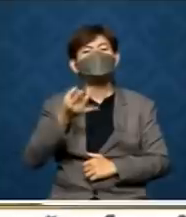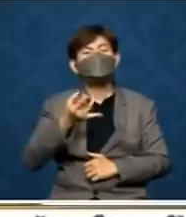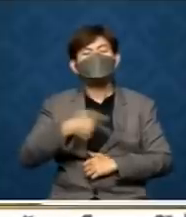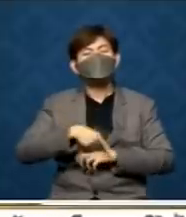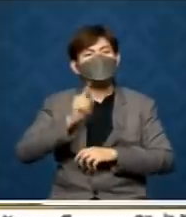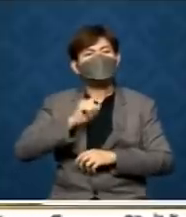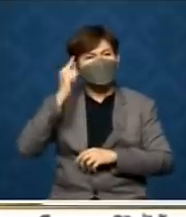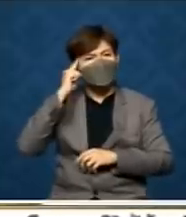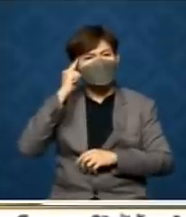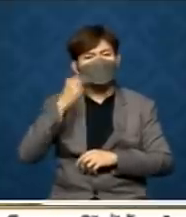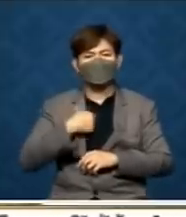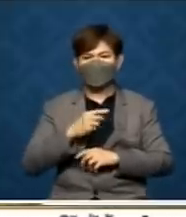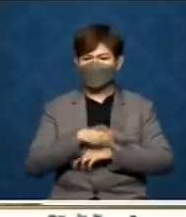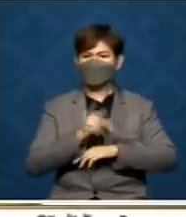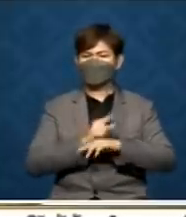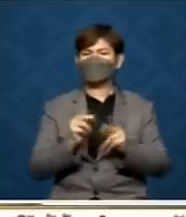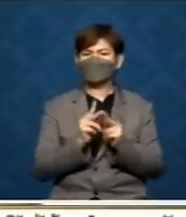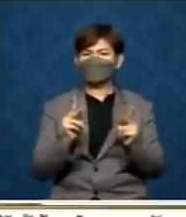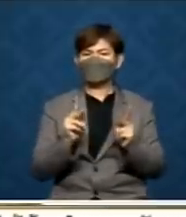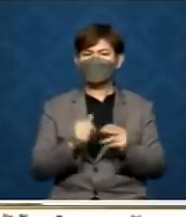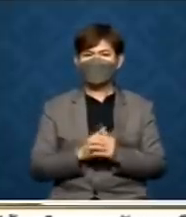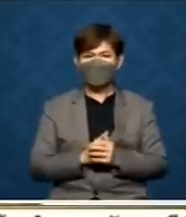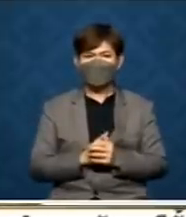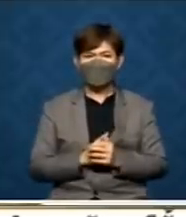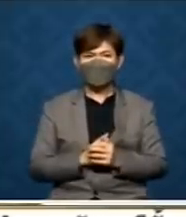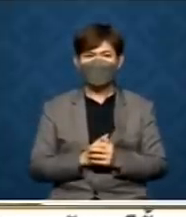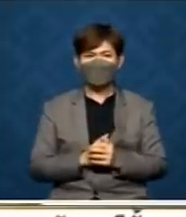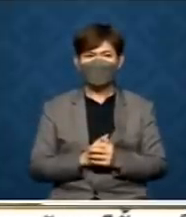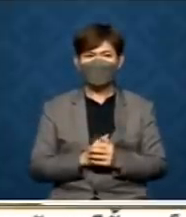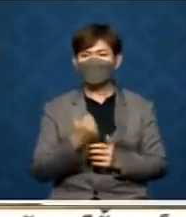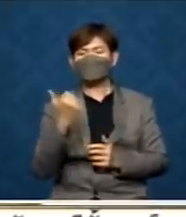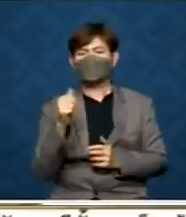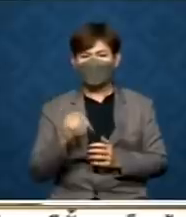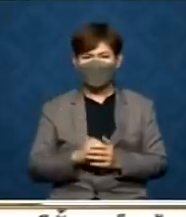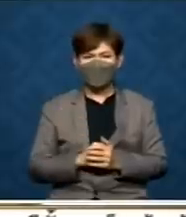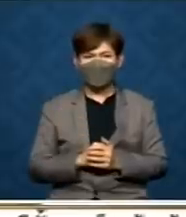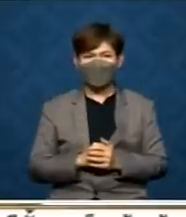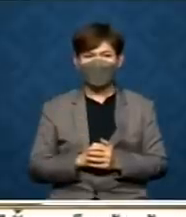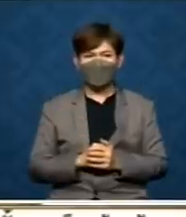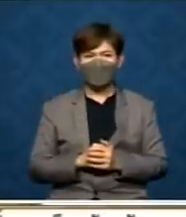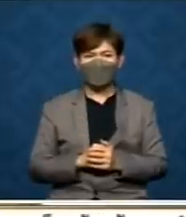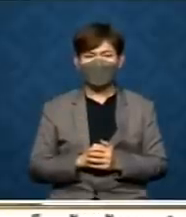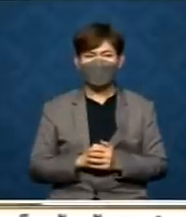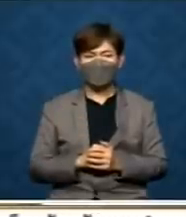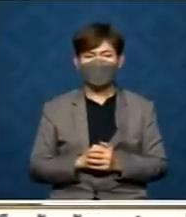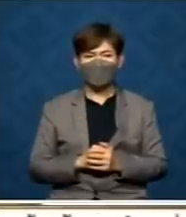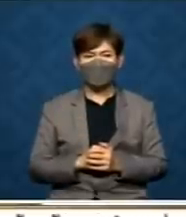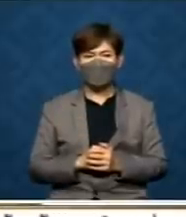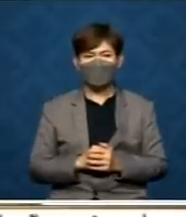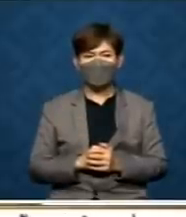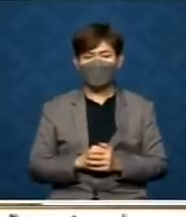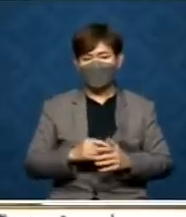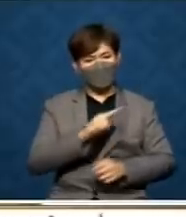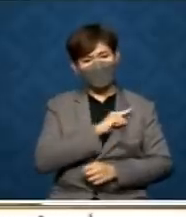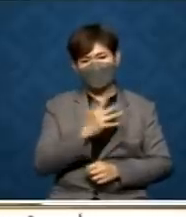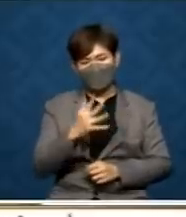ผมเป็นประธานบอร์ดก็ไม่ต้องคนอื่นที่นี่มีทั้งไม่